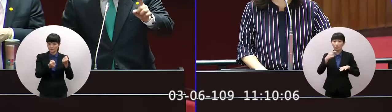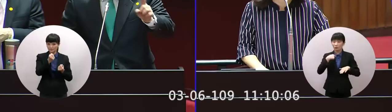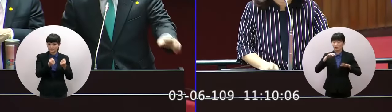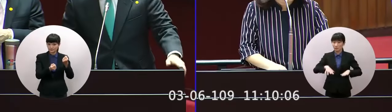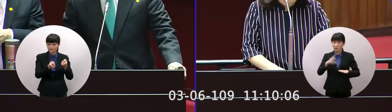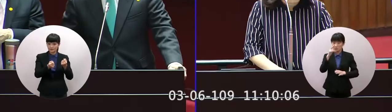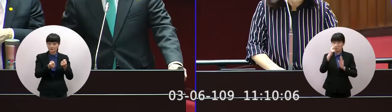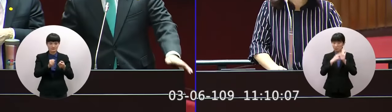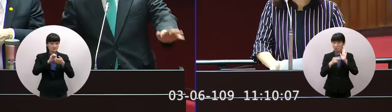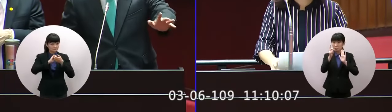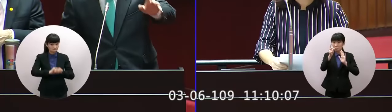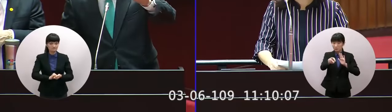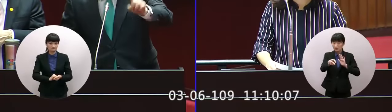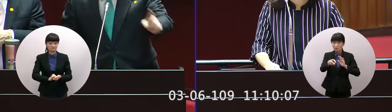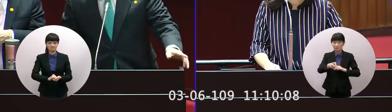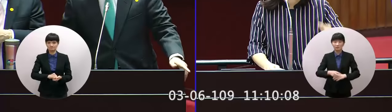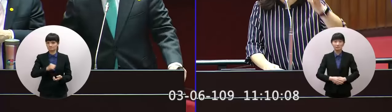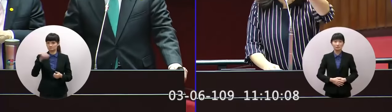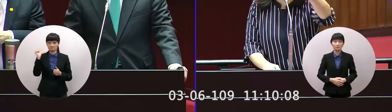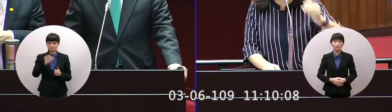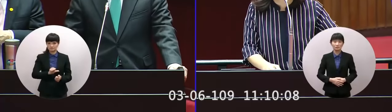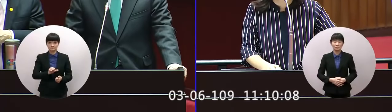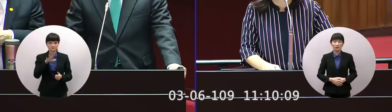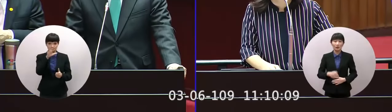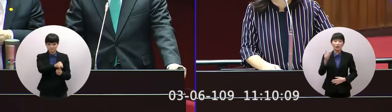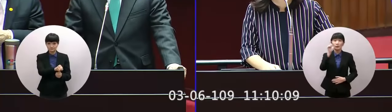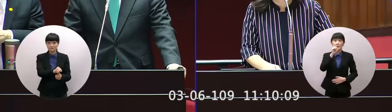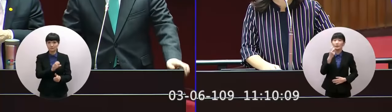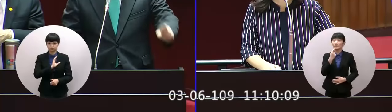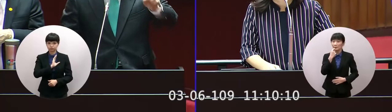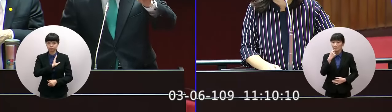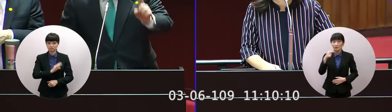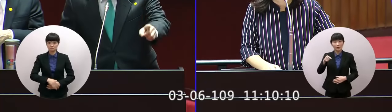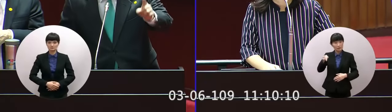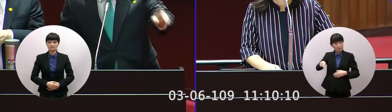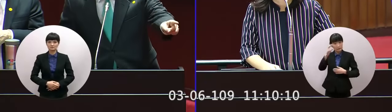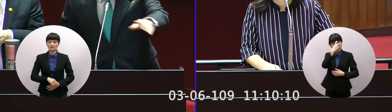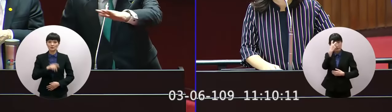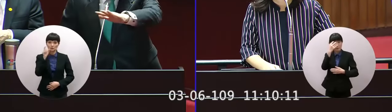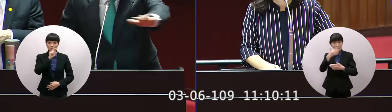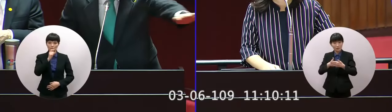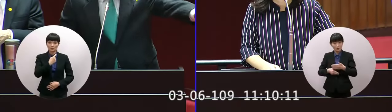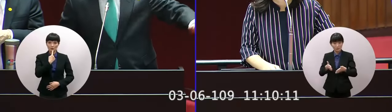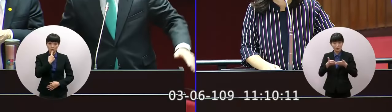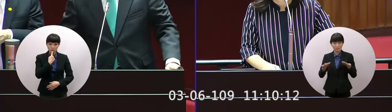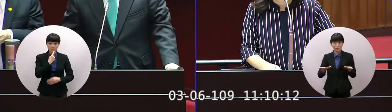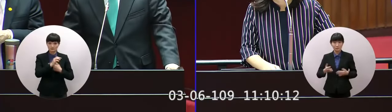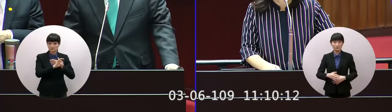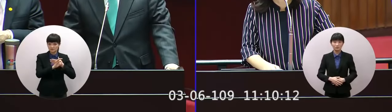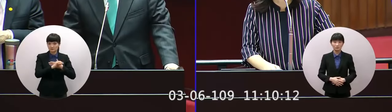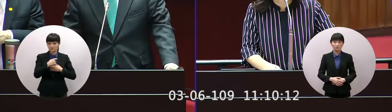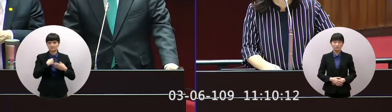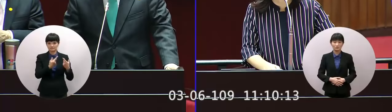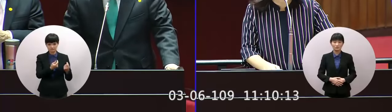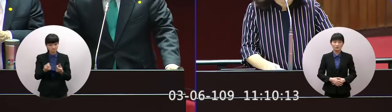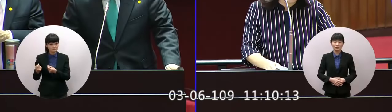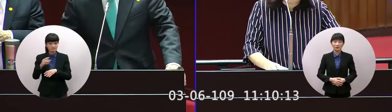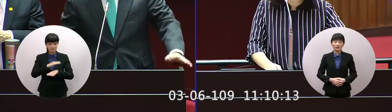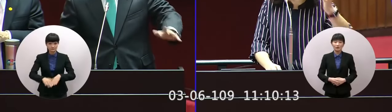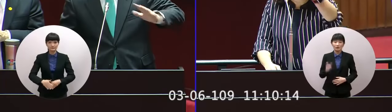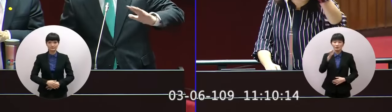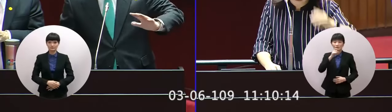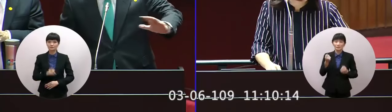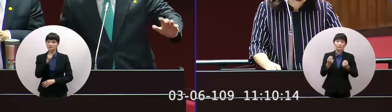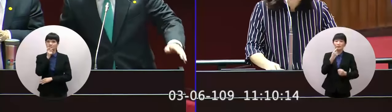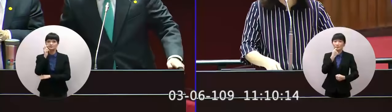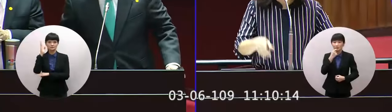重申， 酒驾一定零容忍。委员，酒驾一定零容忍。 那酒测要不要减少？ 酒测我们一样会继续这样进行， 会继续进行。好，